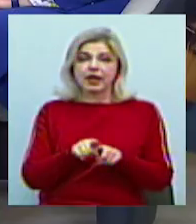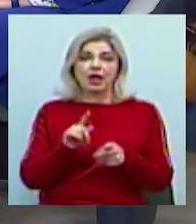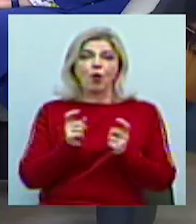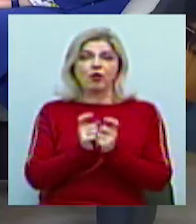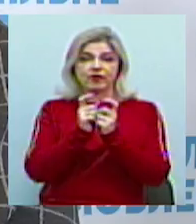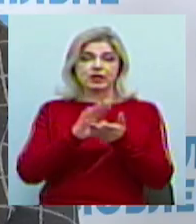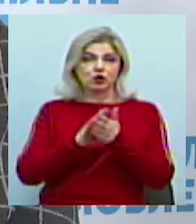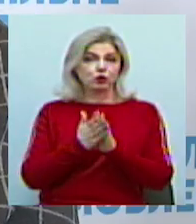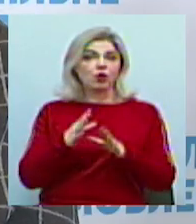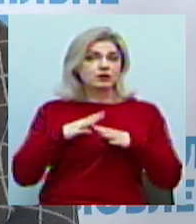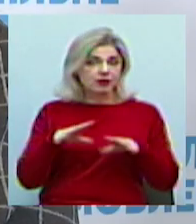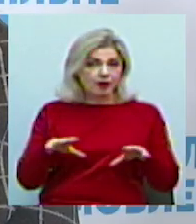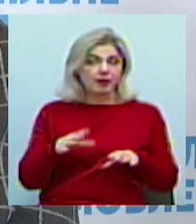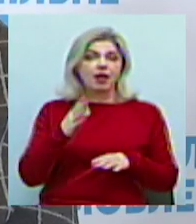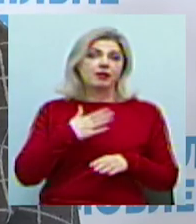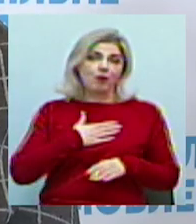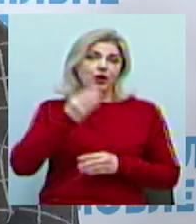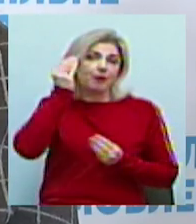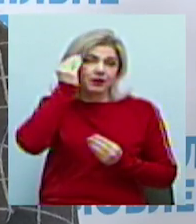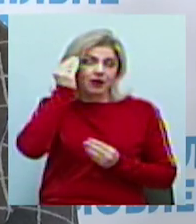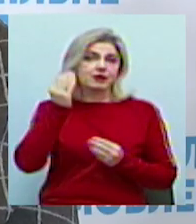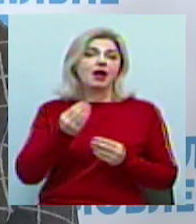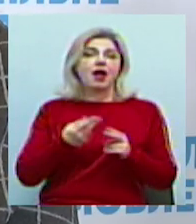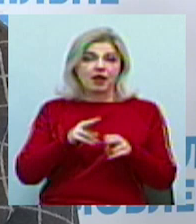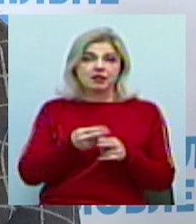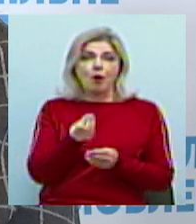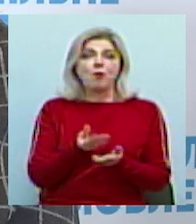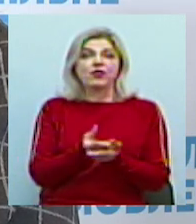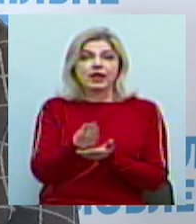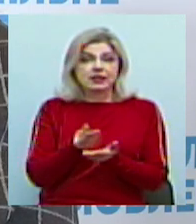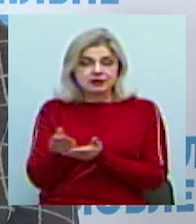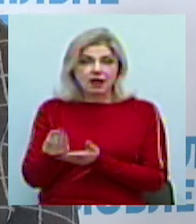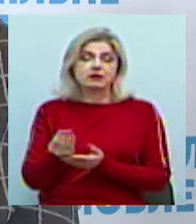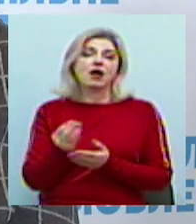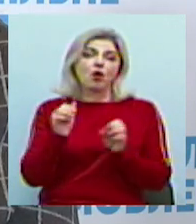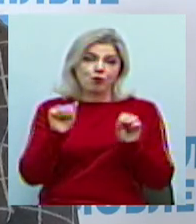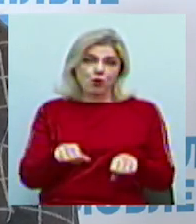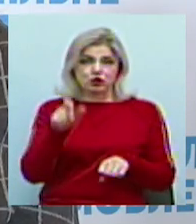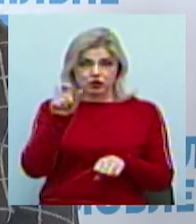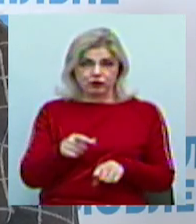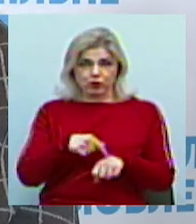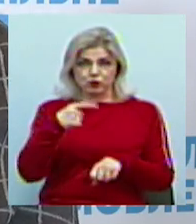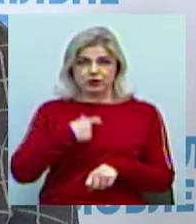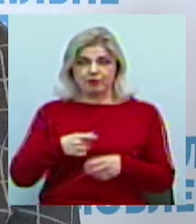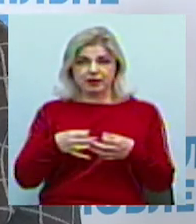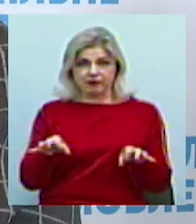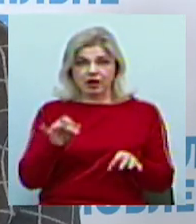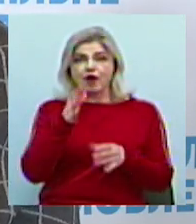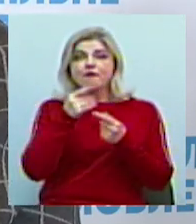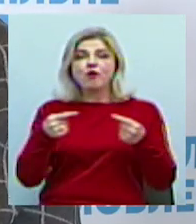не виникало, на мою думку, саме процес монетизації дає змогу людині вільно себе почувати і разом з цим вчасно